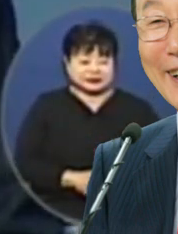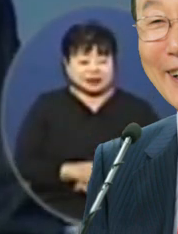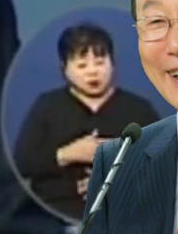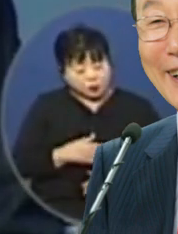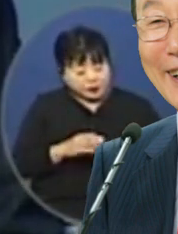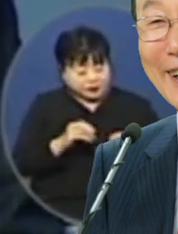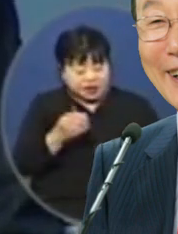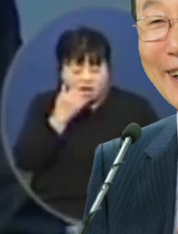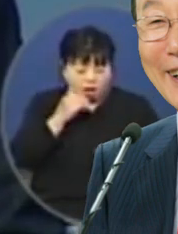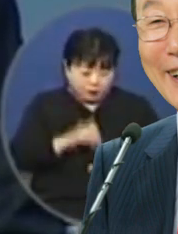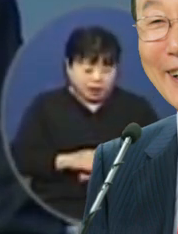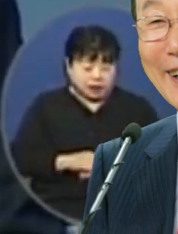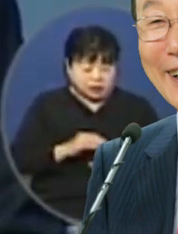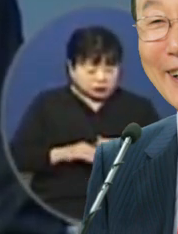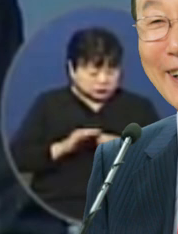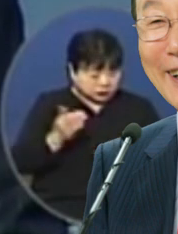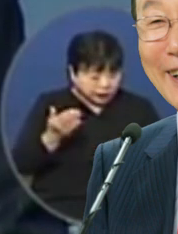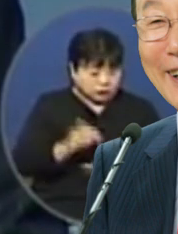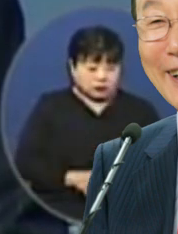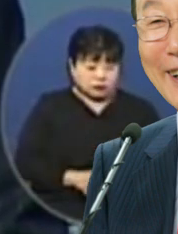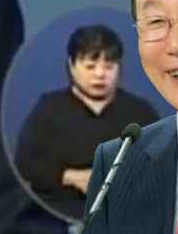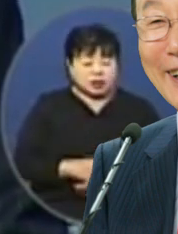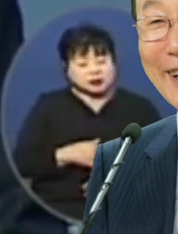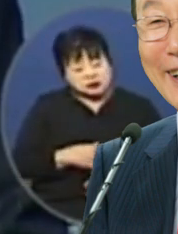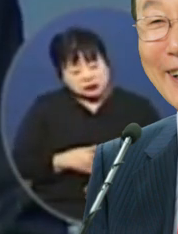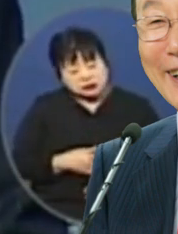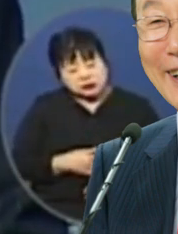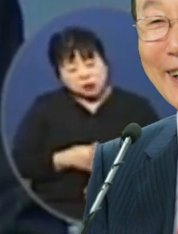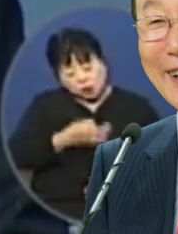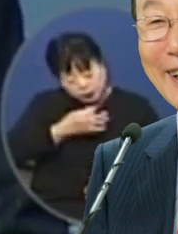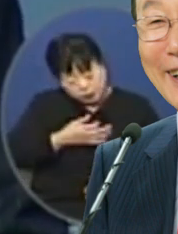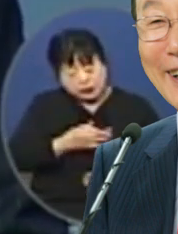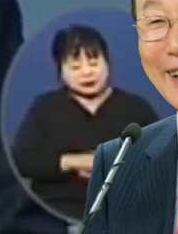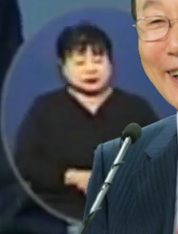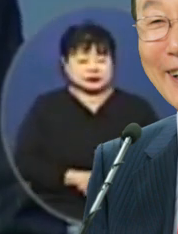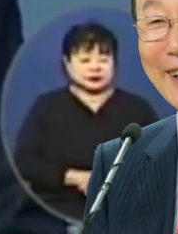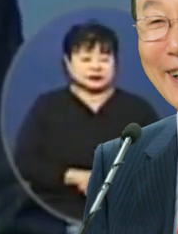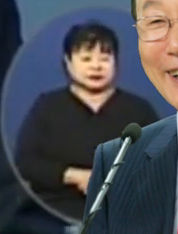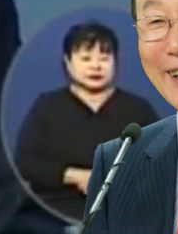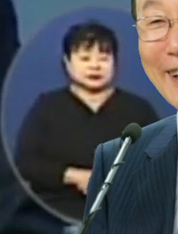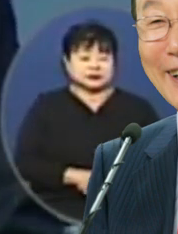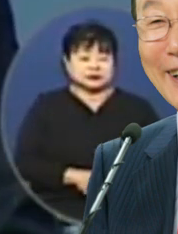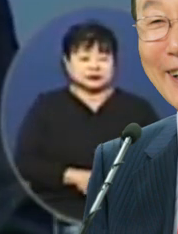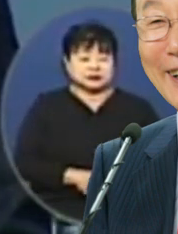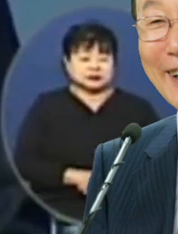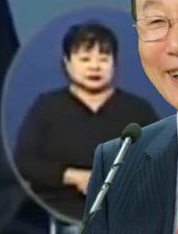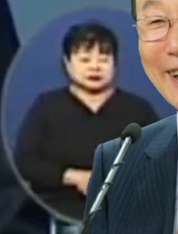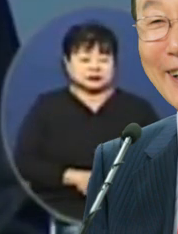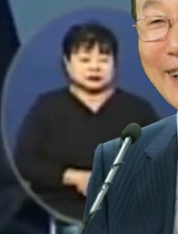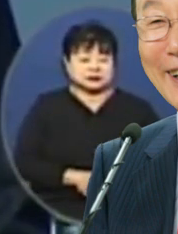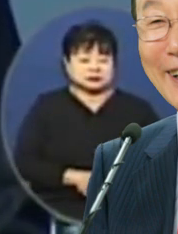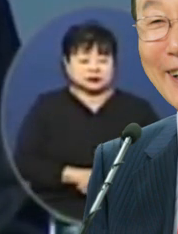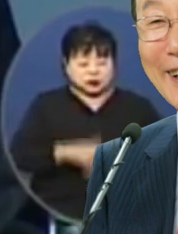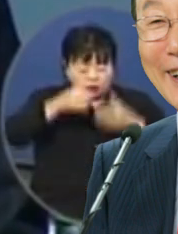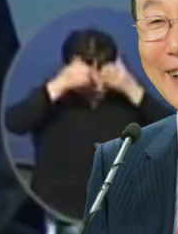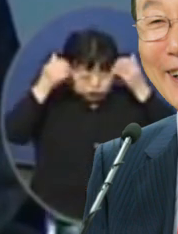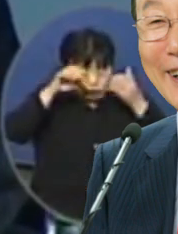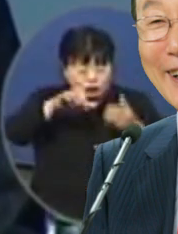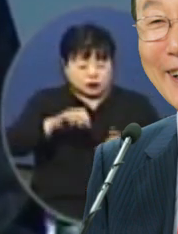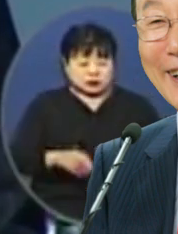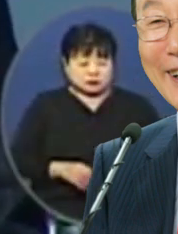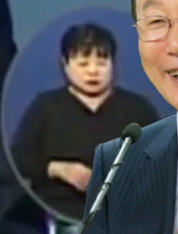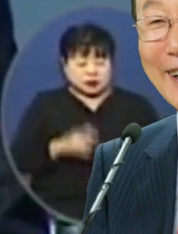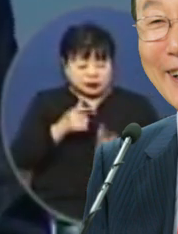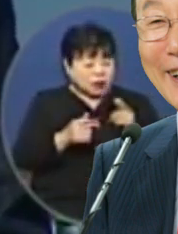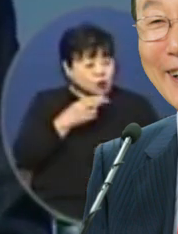곤비한 땅의 바위 그늘, 지치고 피곤해서 중동 지역에 가면 나무는